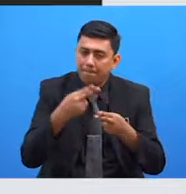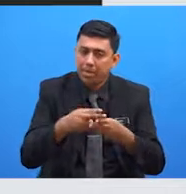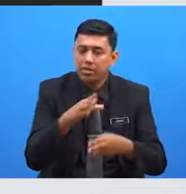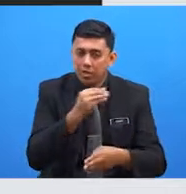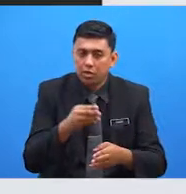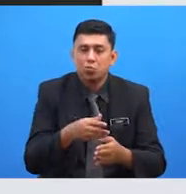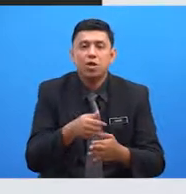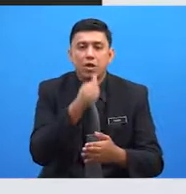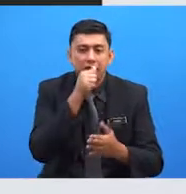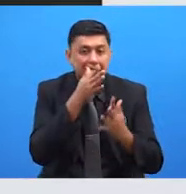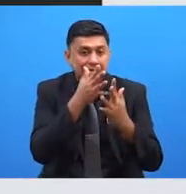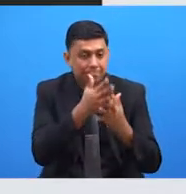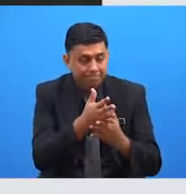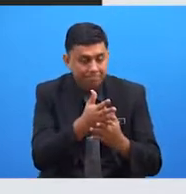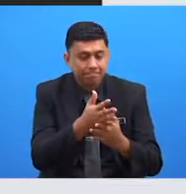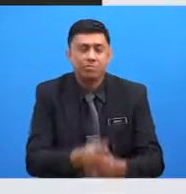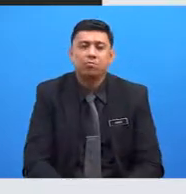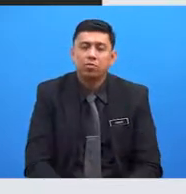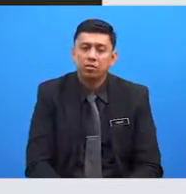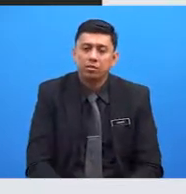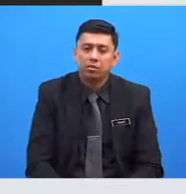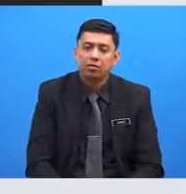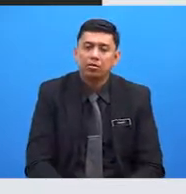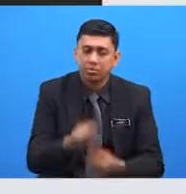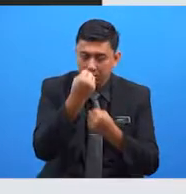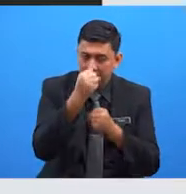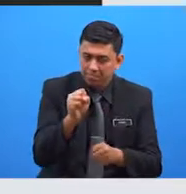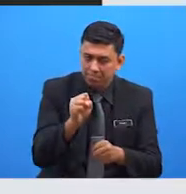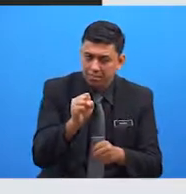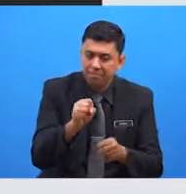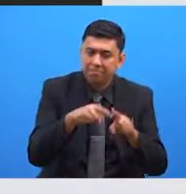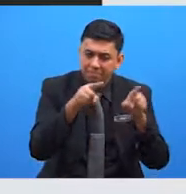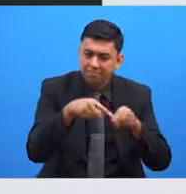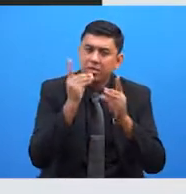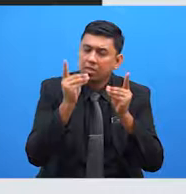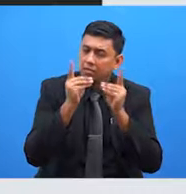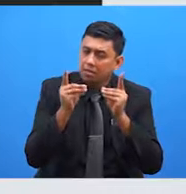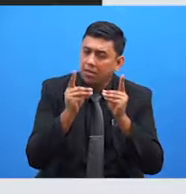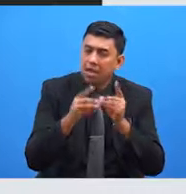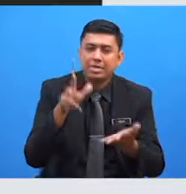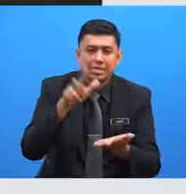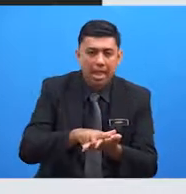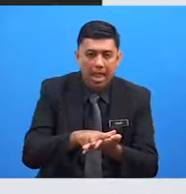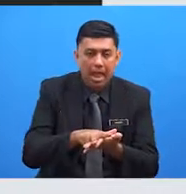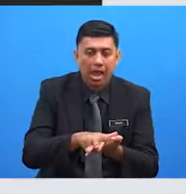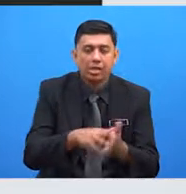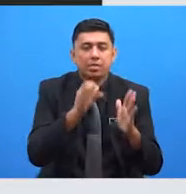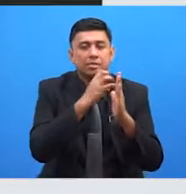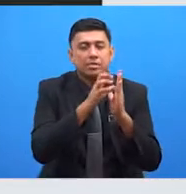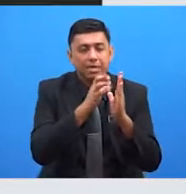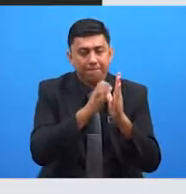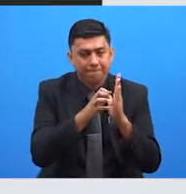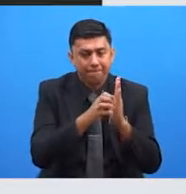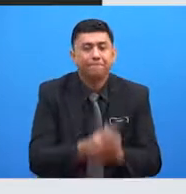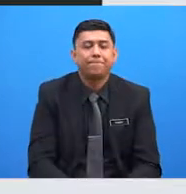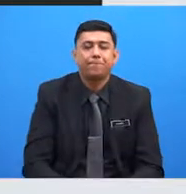kedua, password. Kita juga akan menyediakan tiga kekotak dialog pengesahan data. Oleh itu, kita